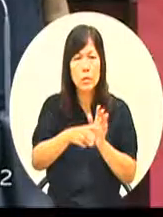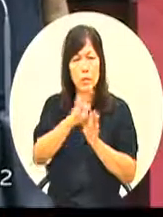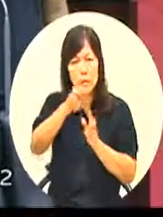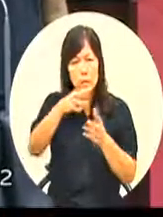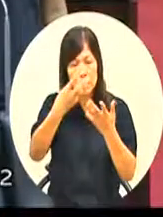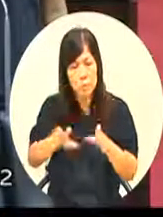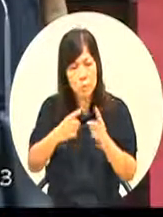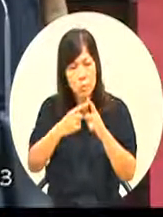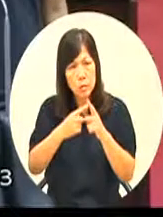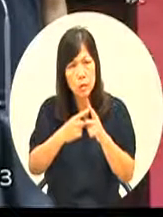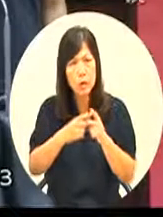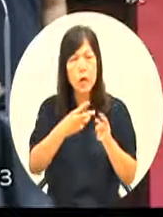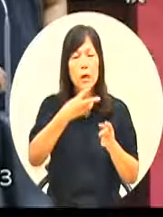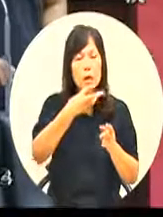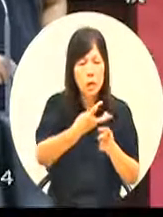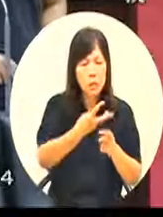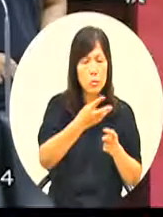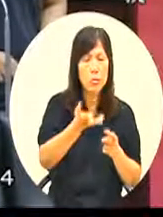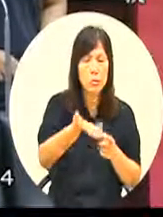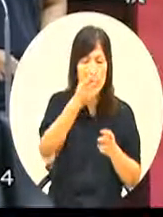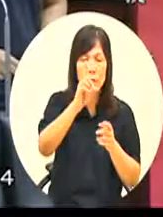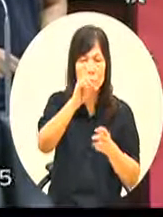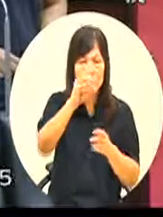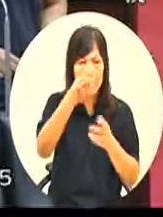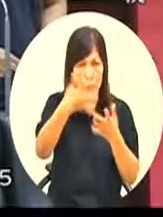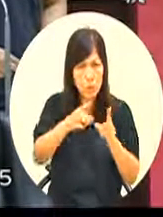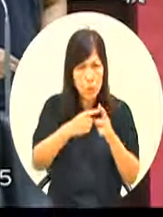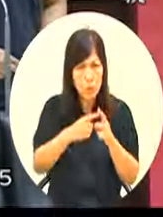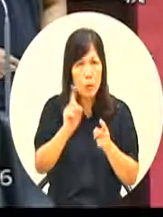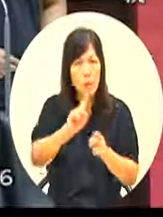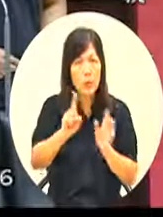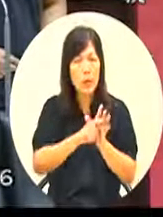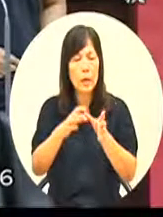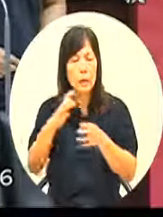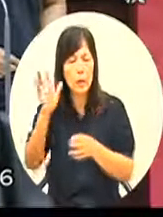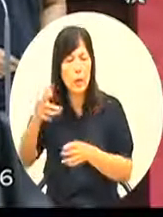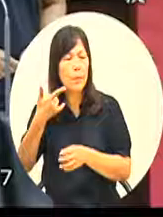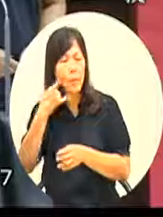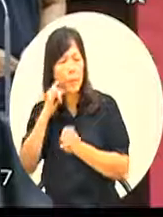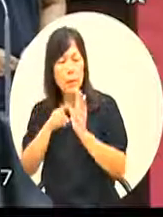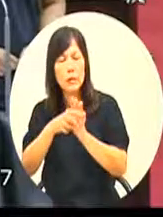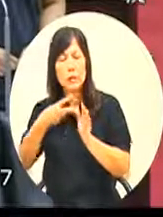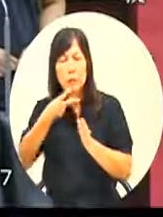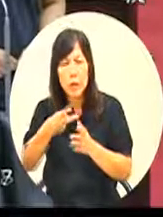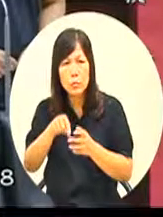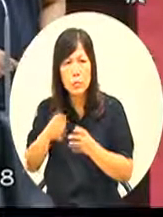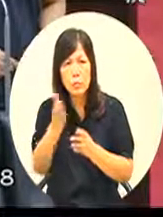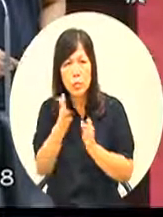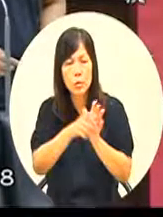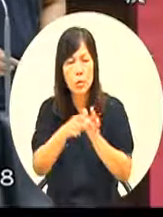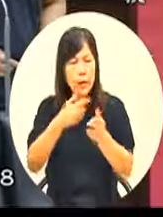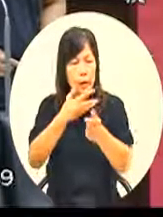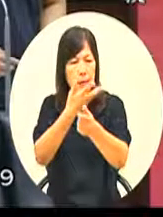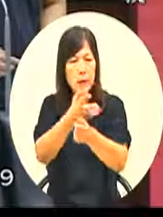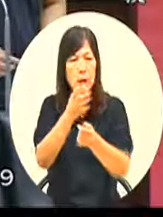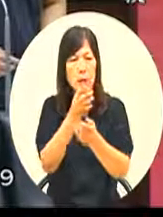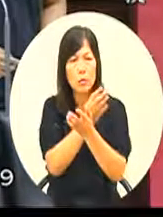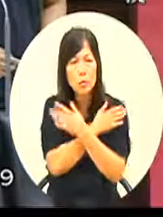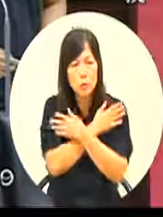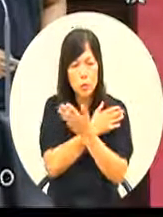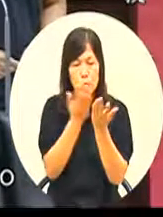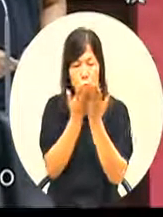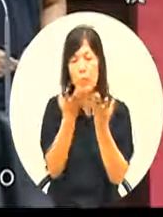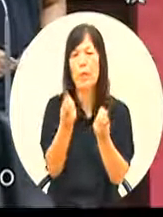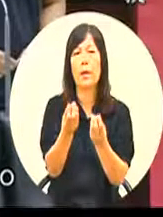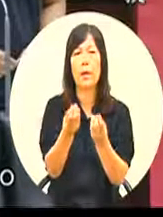3000多人，那到3岁会有10000多人？他其实就是有很多的家长，他其实在小朋友2岁的时候，他还是不习惯把他送到所谓的幼儿园